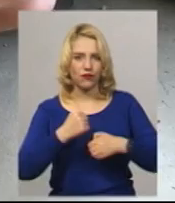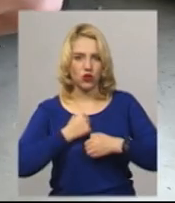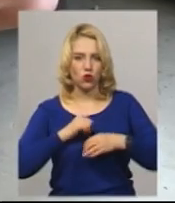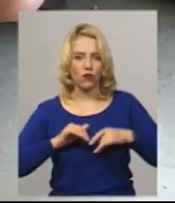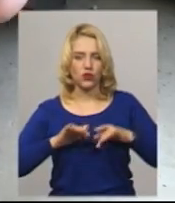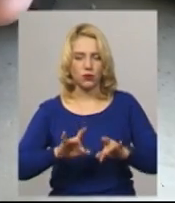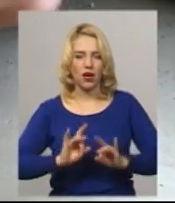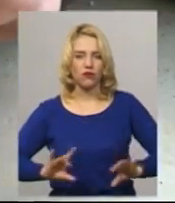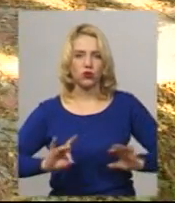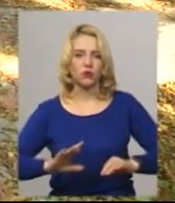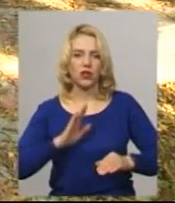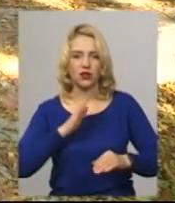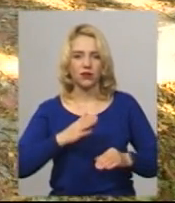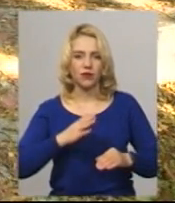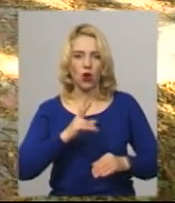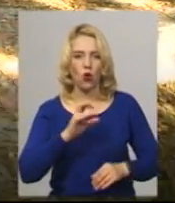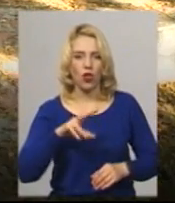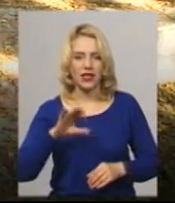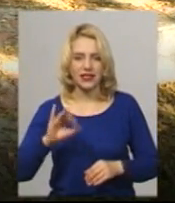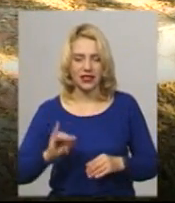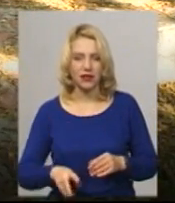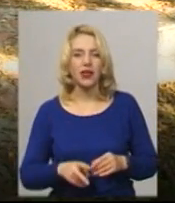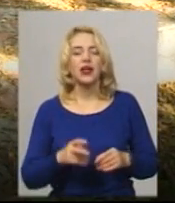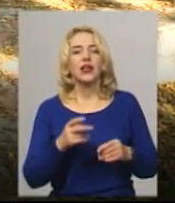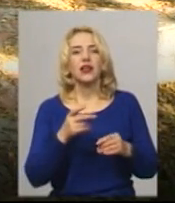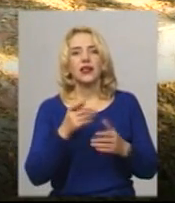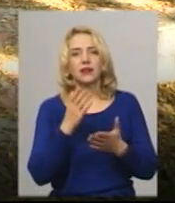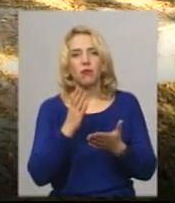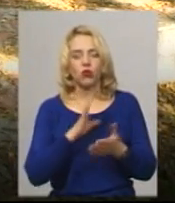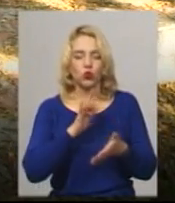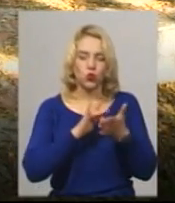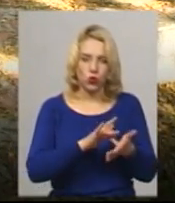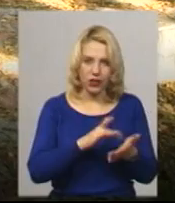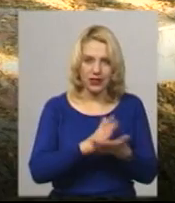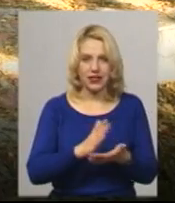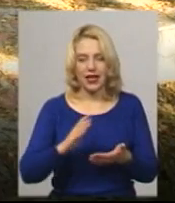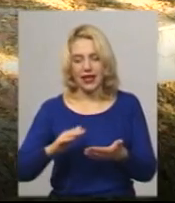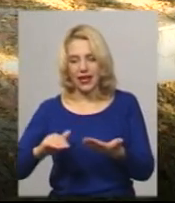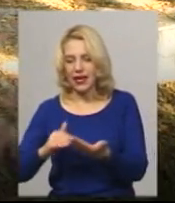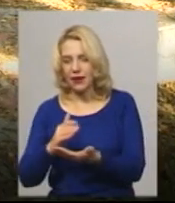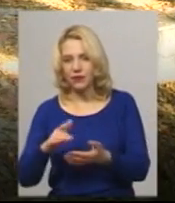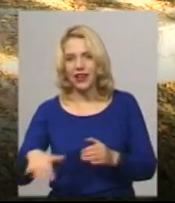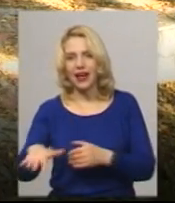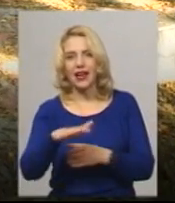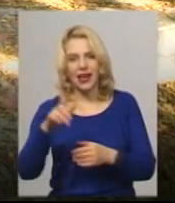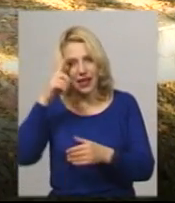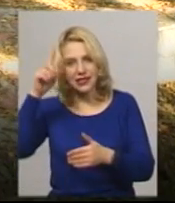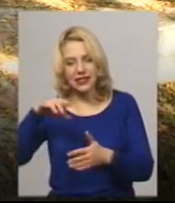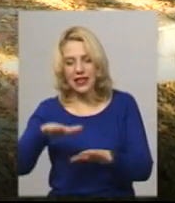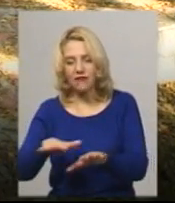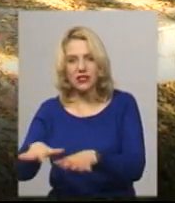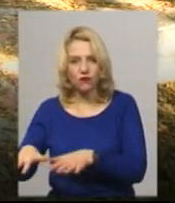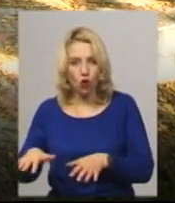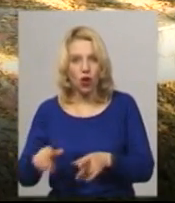каже Наталя Колесник. Було в нас і туризм, і краєзнавство, тут і в'язання вузлів входить, краєзнавство. Наприклад,